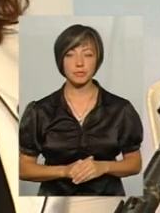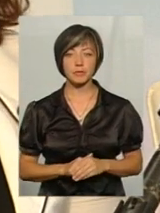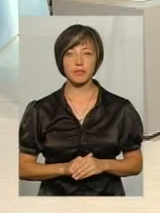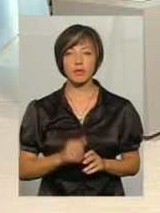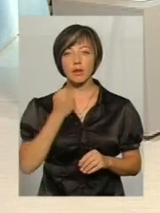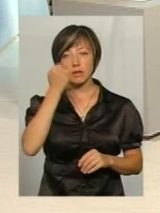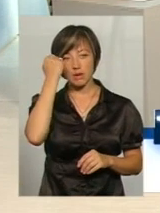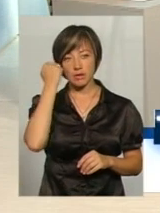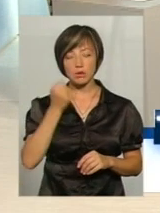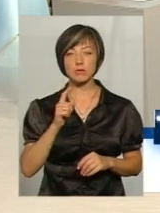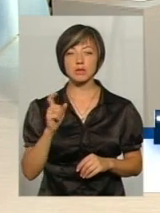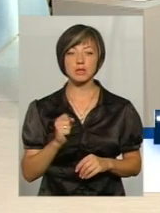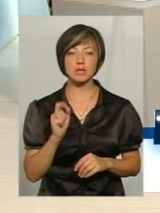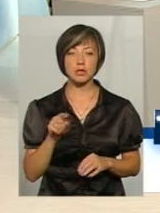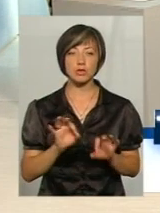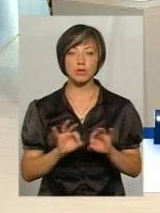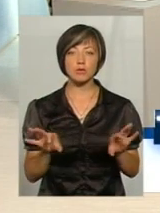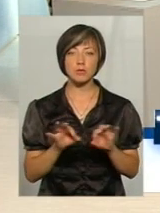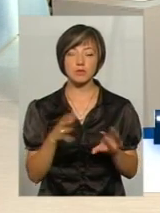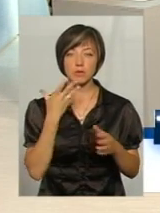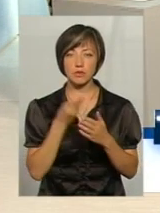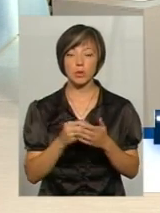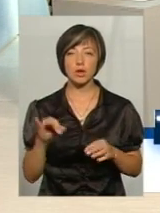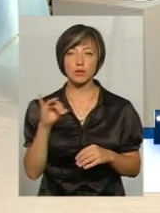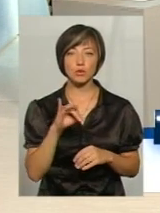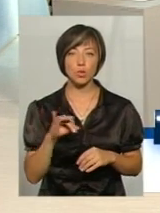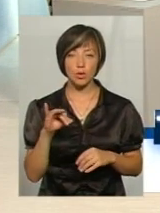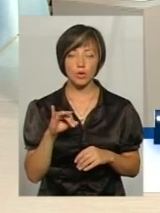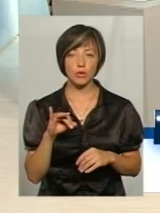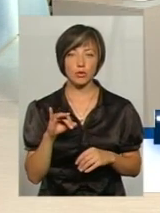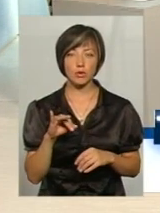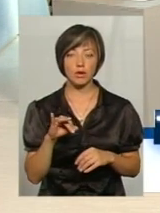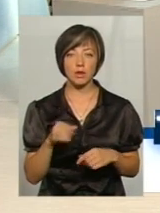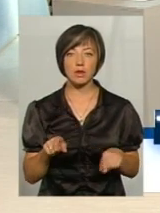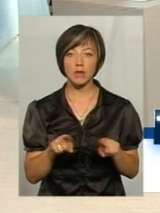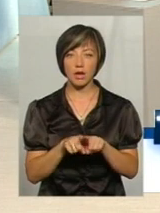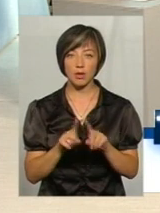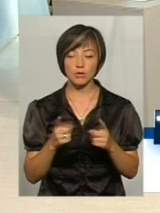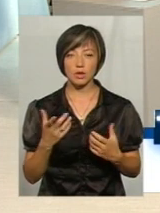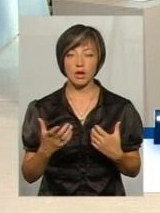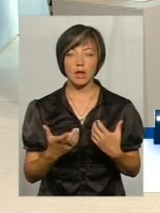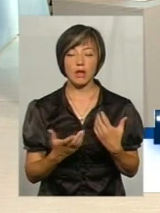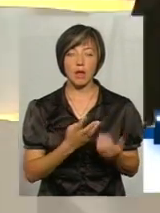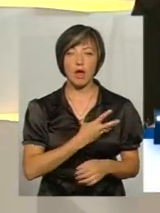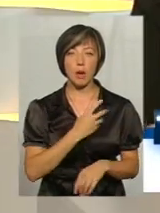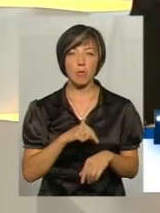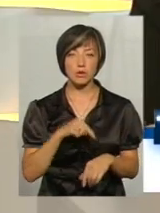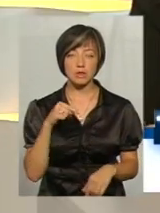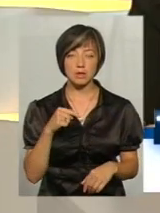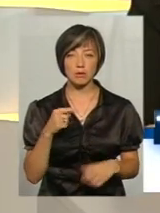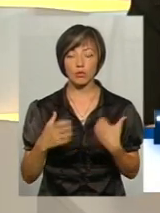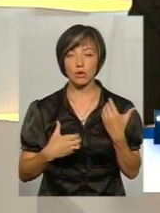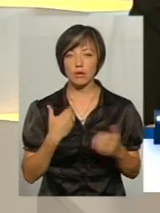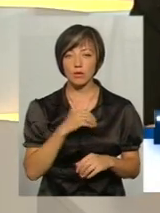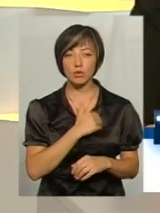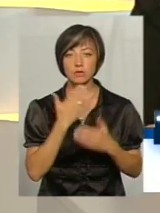Дякую, пані Олена, за те, що ви розказали нам свою історію. І така вона дуже емоційна, бурхлива. І хочу